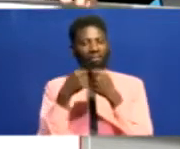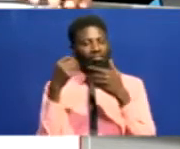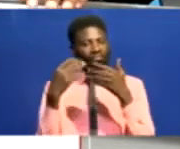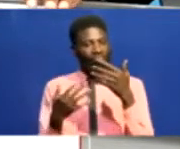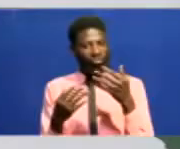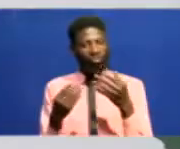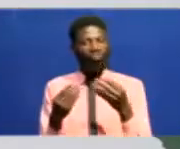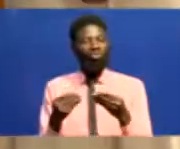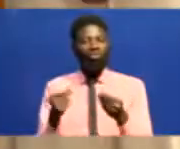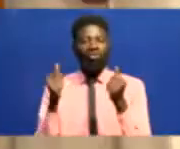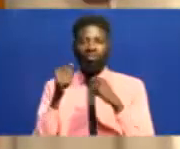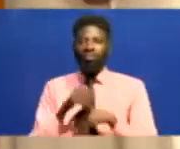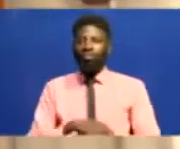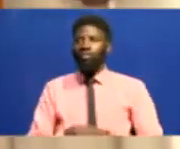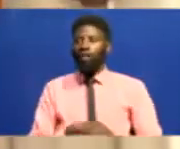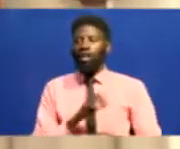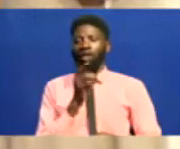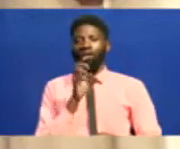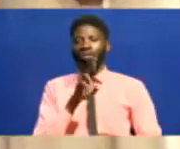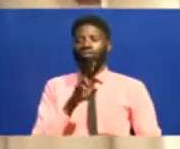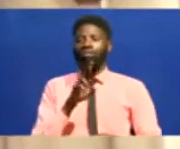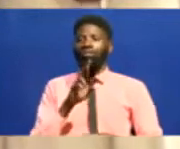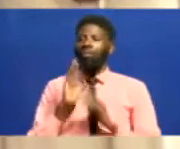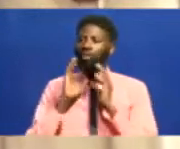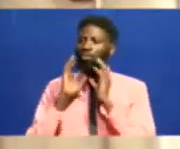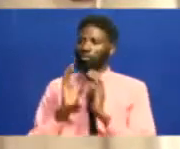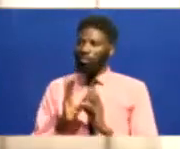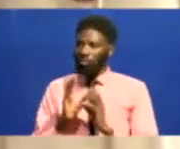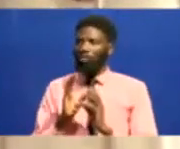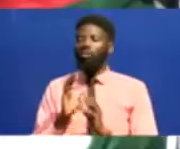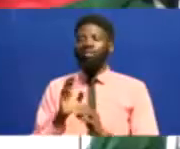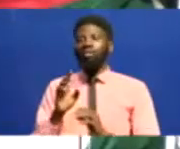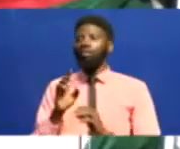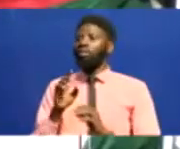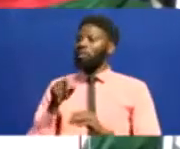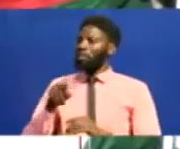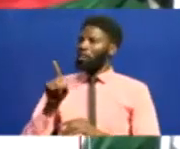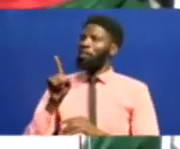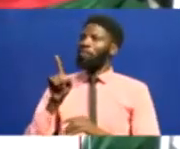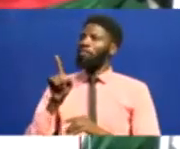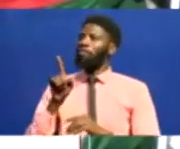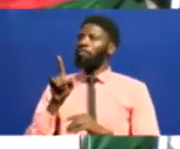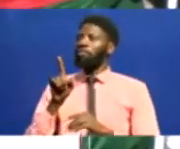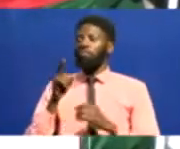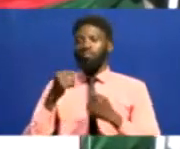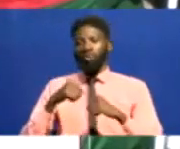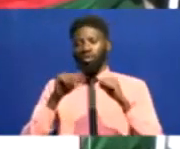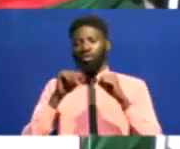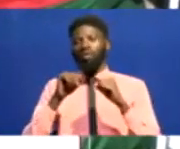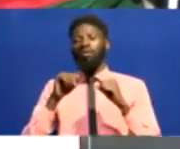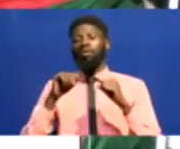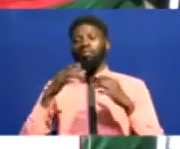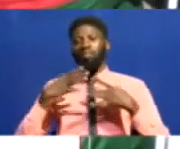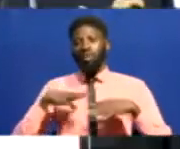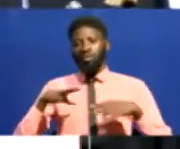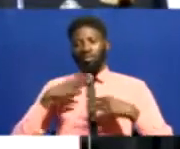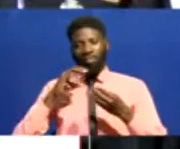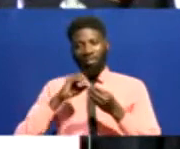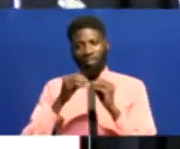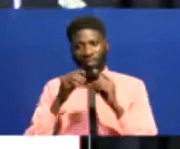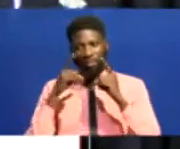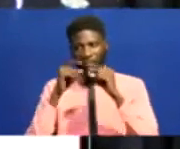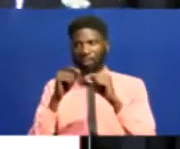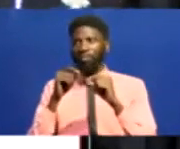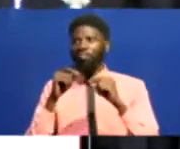Daktari Mohamed Sheikh, ambaye ni mkurugenzi wa Baraza la Kitaifa la Idadi ya Watu, anasema kuwa licha ya mimba za utotoni kupungua